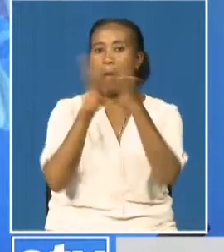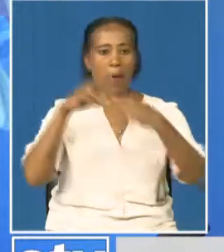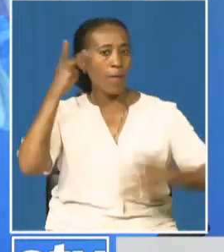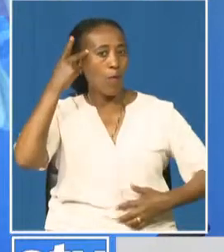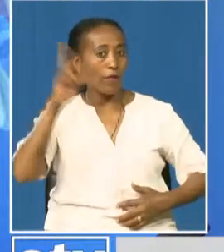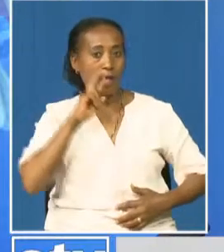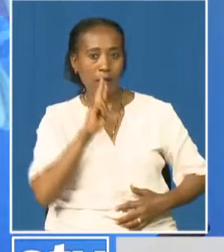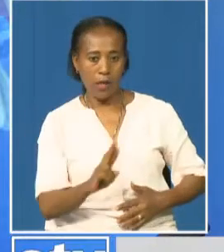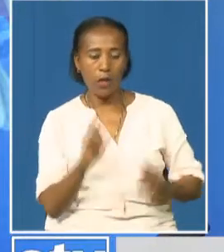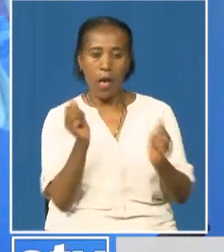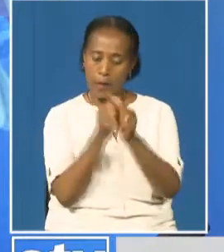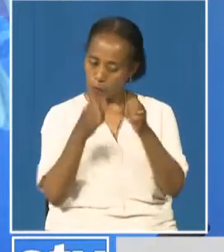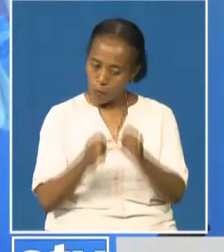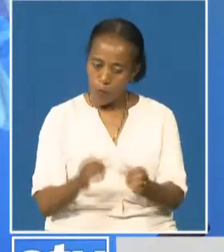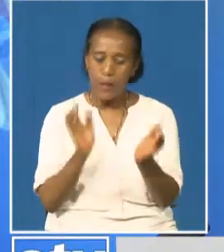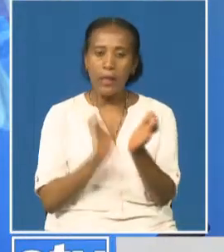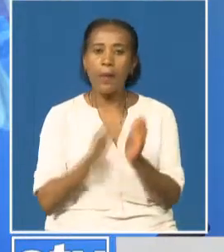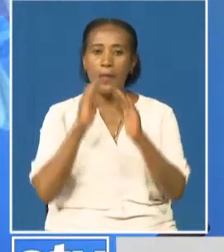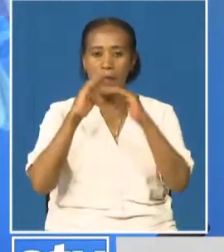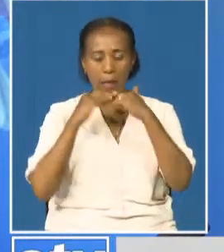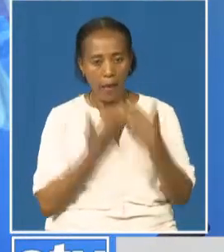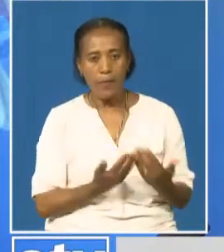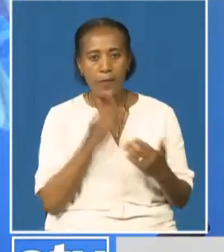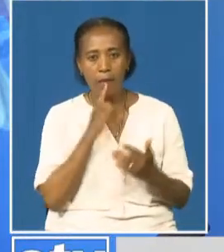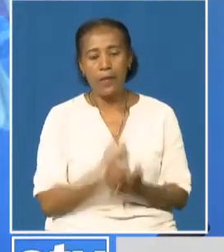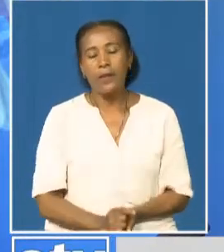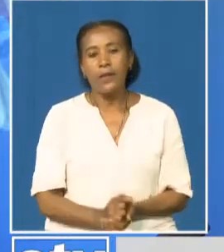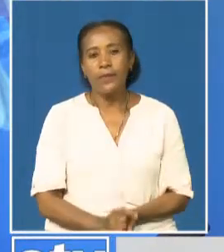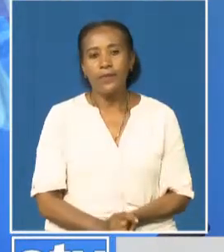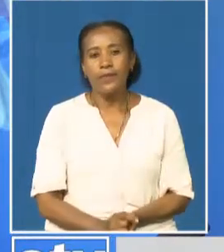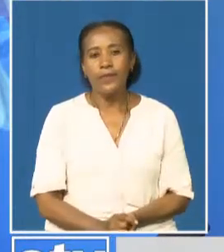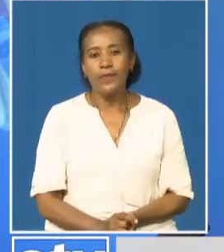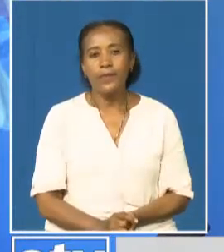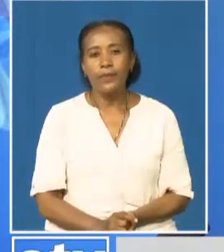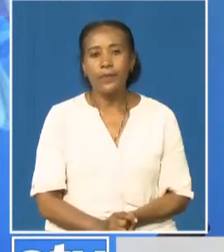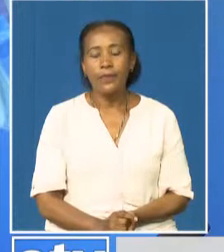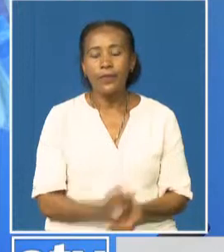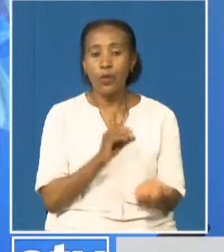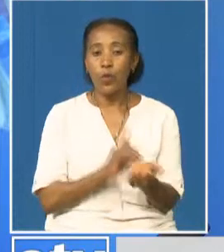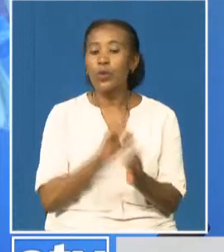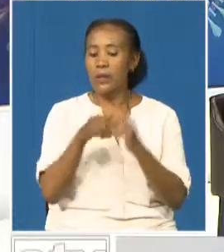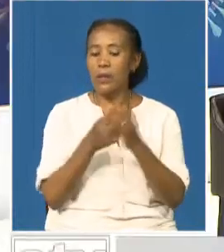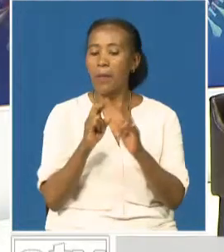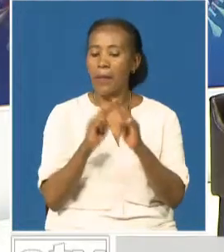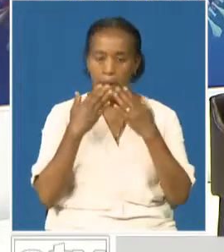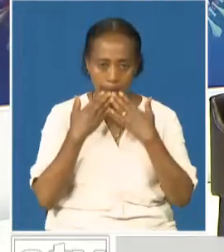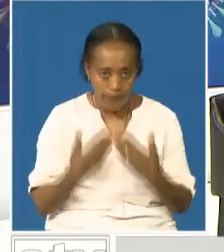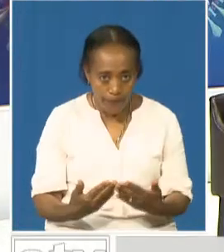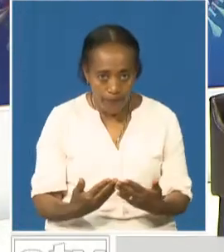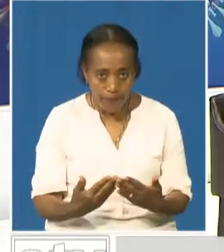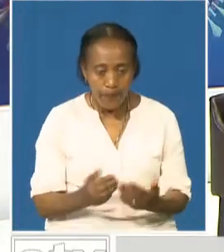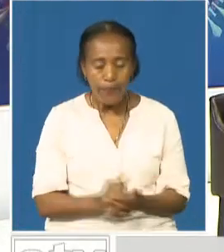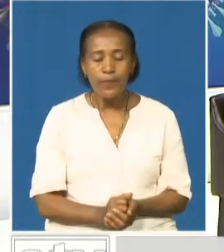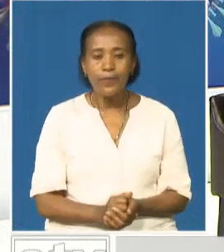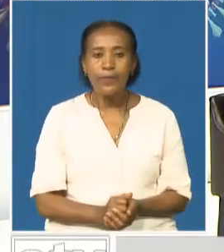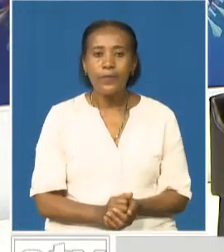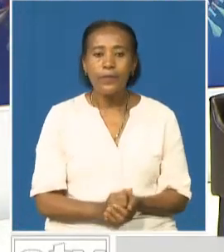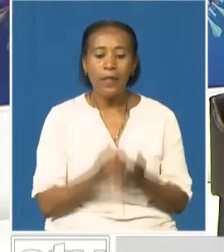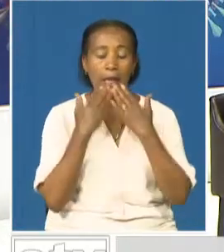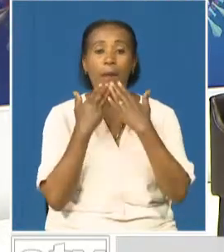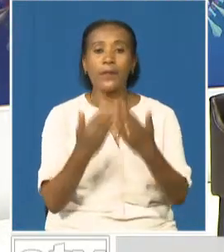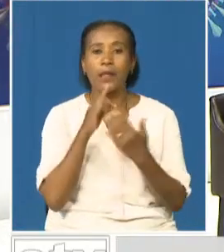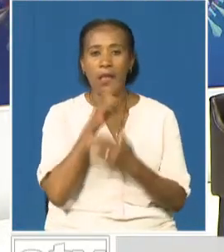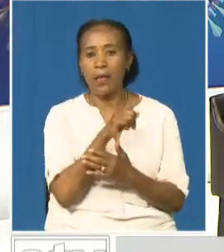ፕሮፌሰር ናቸው። አብራችሁ እንድትቆዩ በድጋሚ እንጋብዛለን። መልካም ጊዜ ይሁንላችሁ። ዶክተር ስለመጡ በጣም አድርጌ አመሰግናለሁኝ። እንኳን